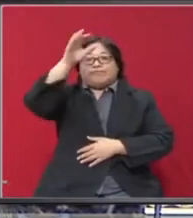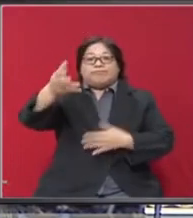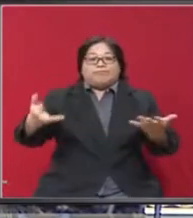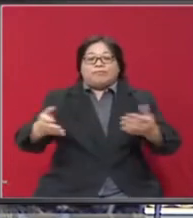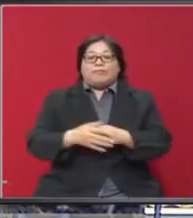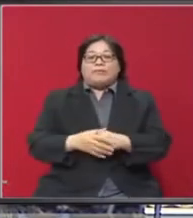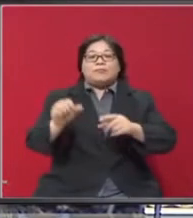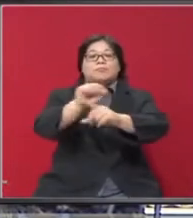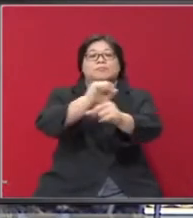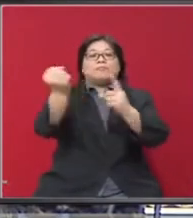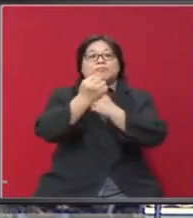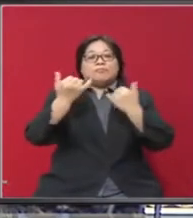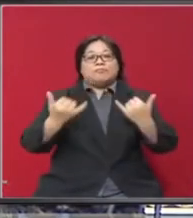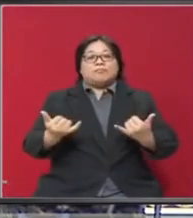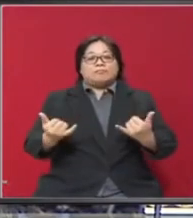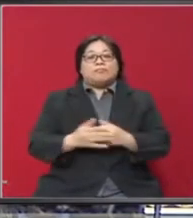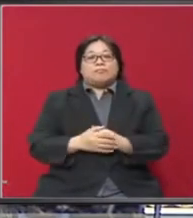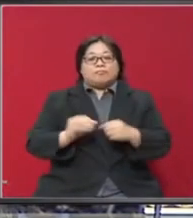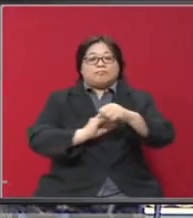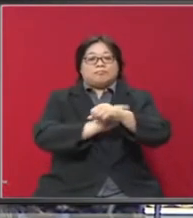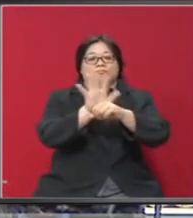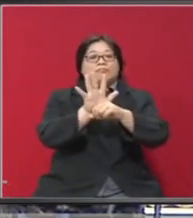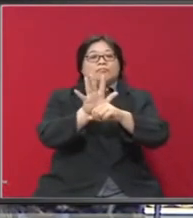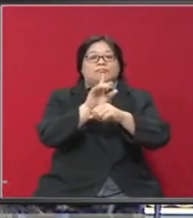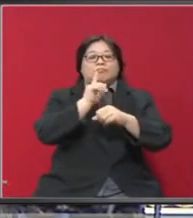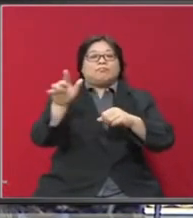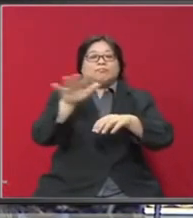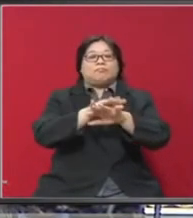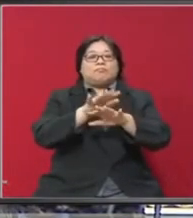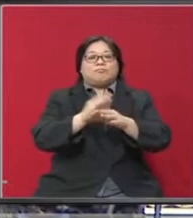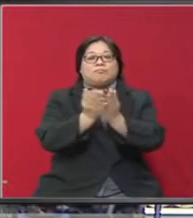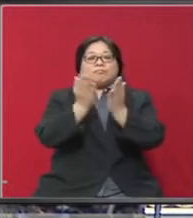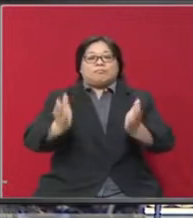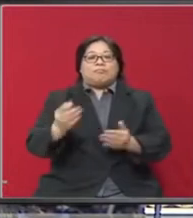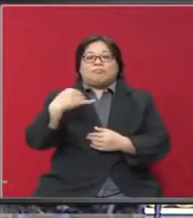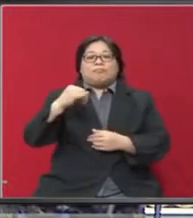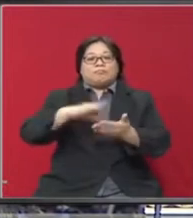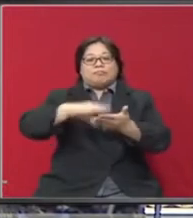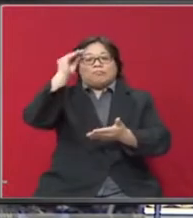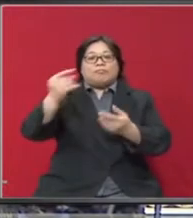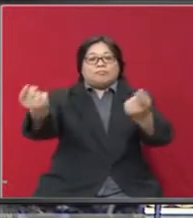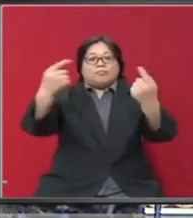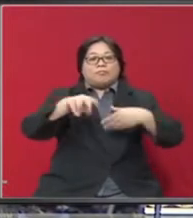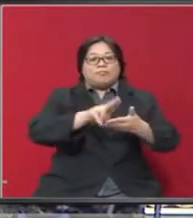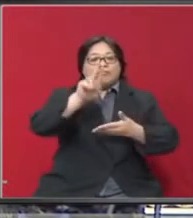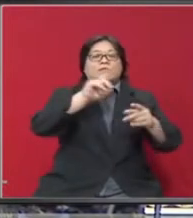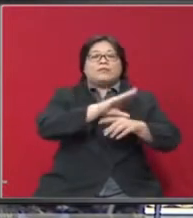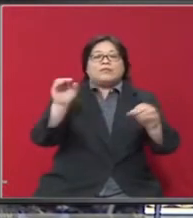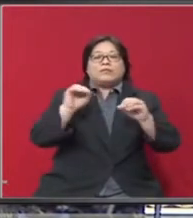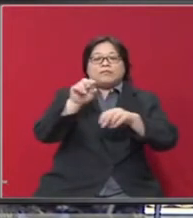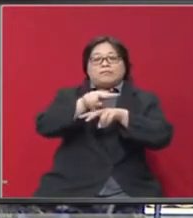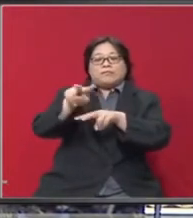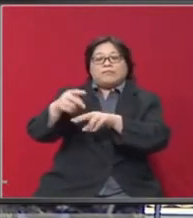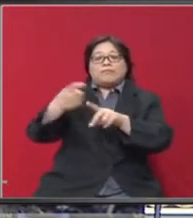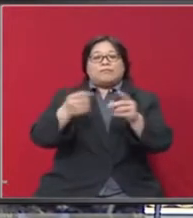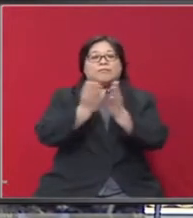Hai jadi dalam situasi kita padahal ini pandemic kita flamemax wajah dapat belajar di kampus tidak ada mentoring di pondok aja